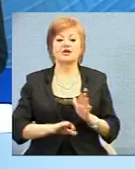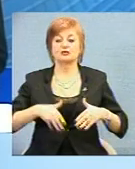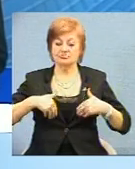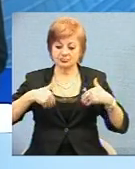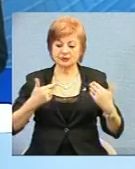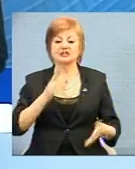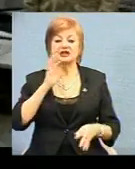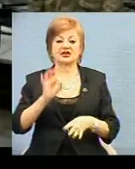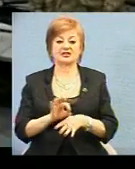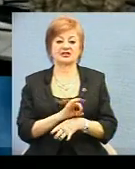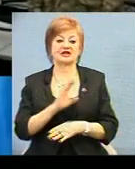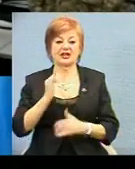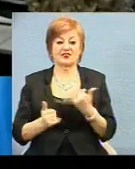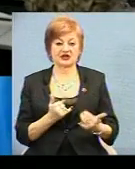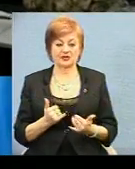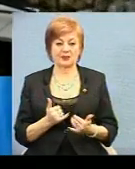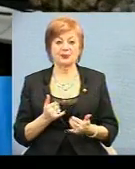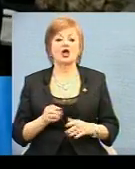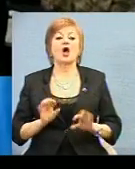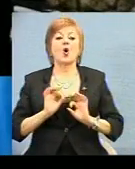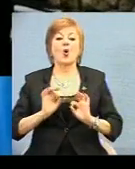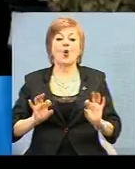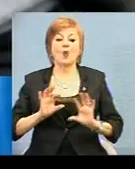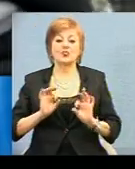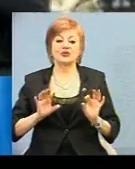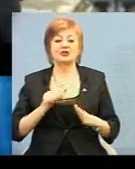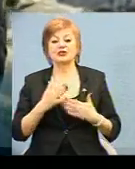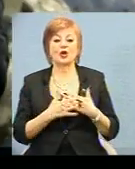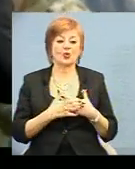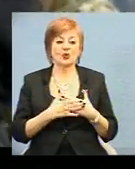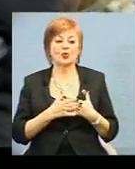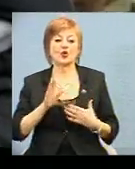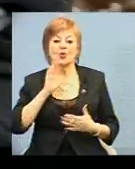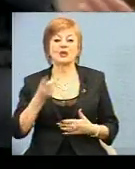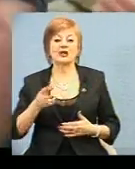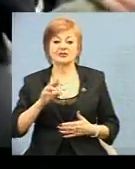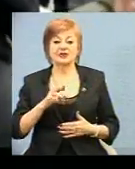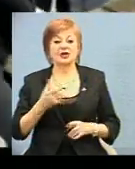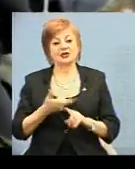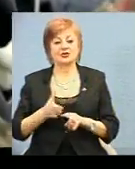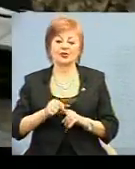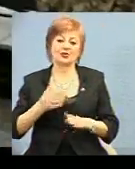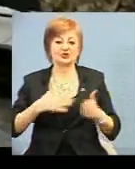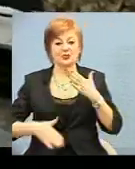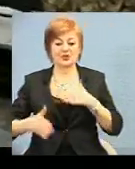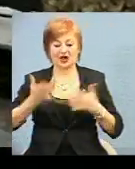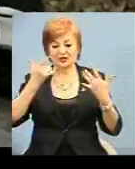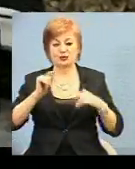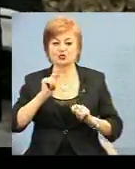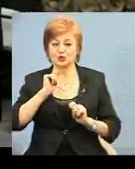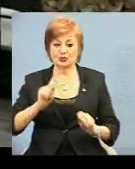нареченим. Освідчення коханого під час військової присяги стало для Насті Нікифоренко приємним сюрпризом. У перші